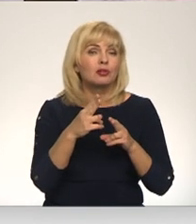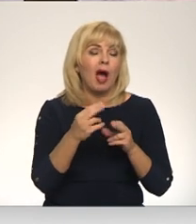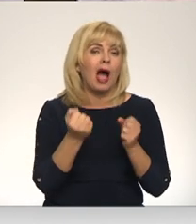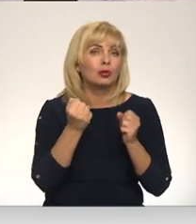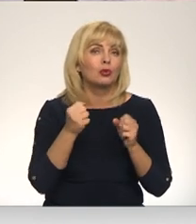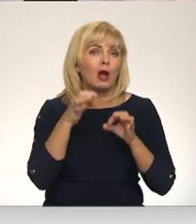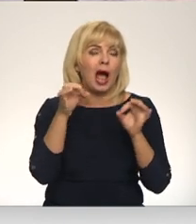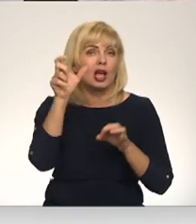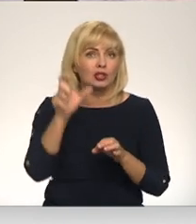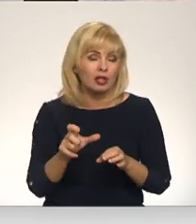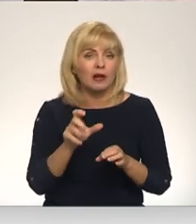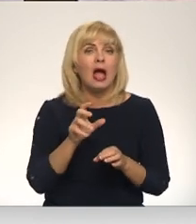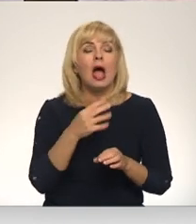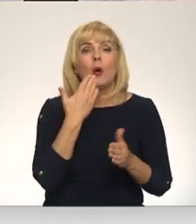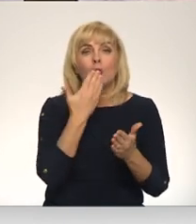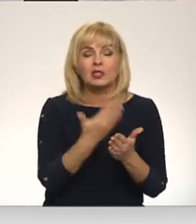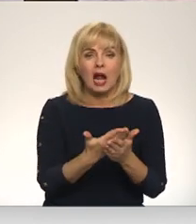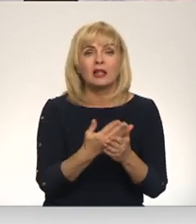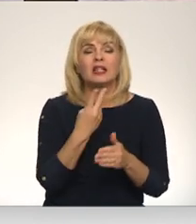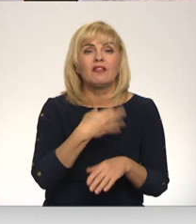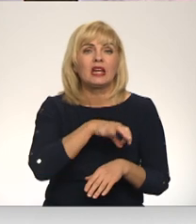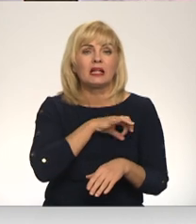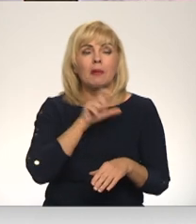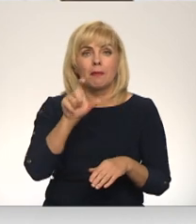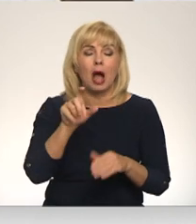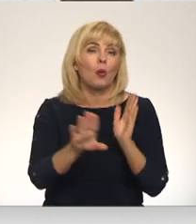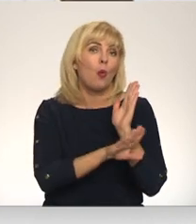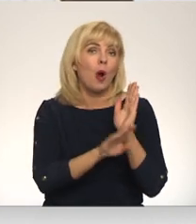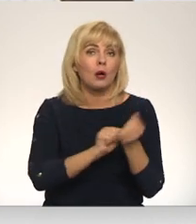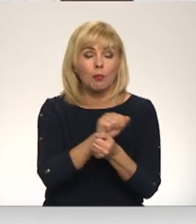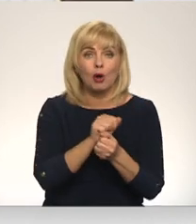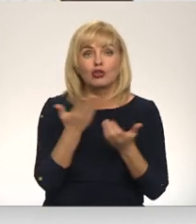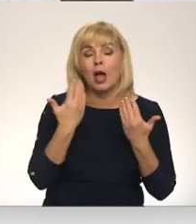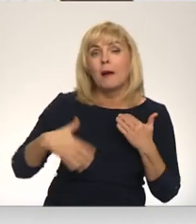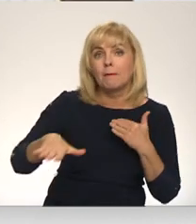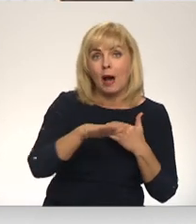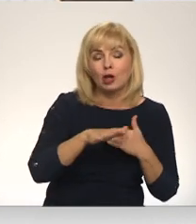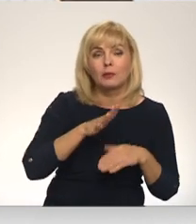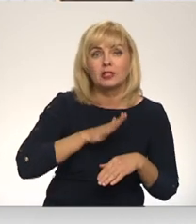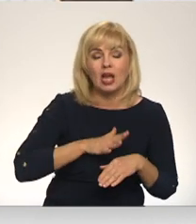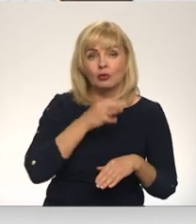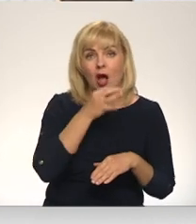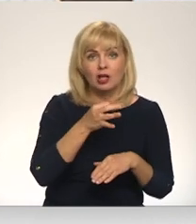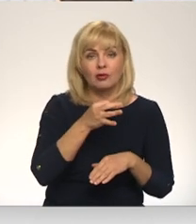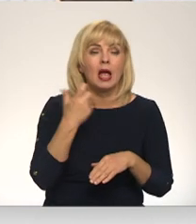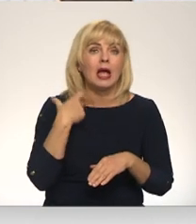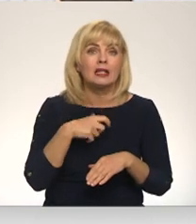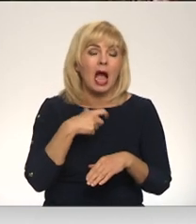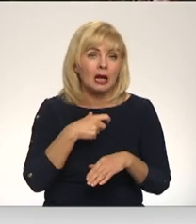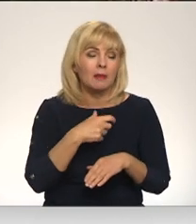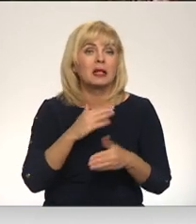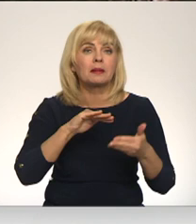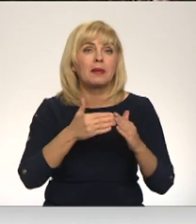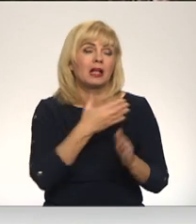ir uzrādīta pēc diviem krimināllikuma pantiem – par koku bojāšanu parkā, kur par cietušo atzīta Jēkabpils pilsētas